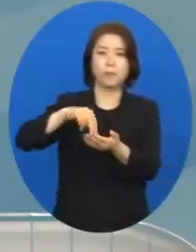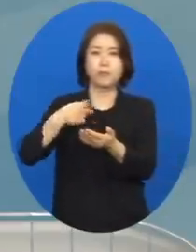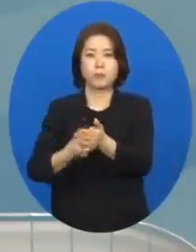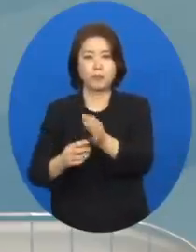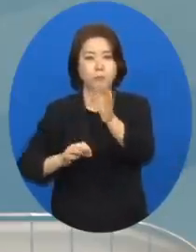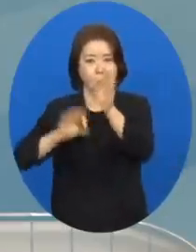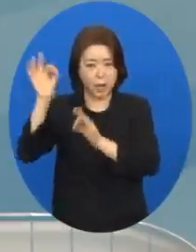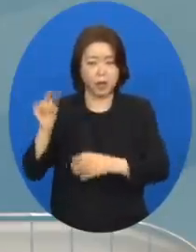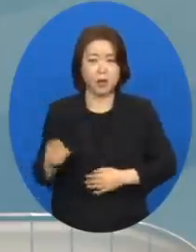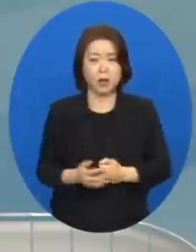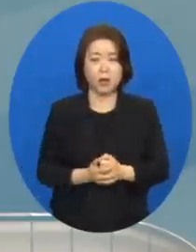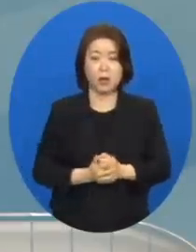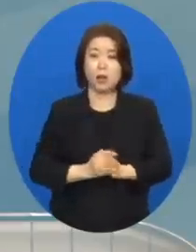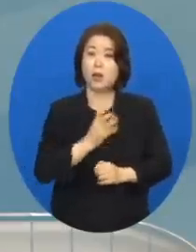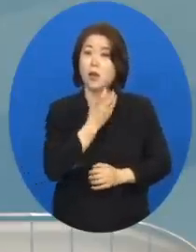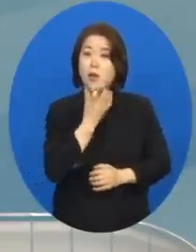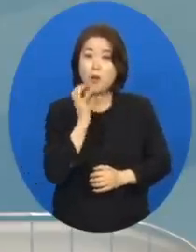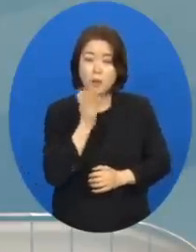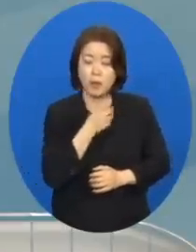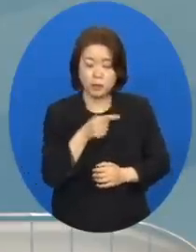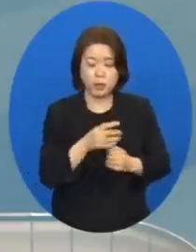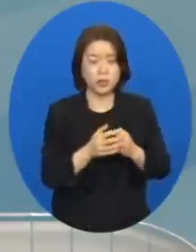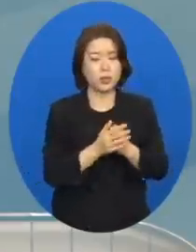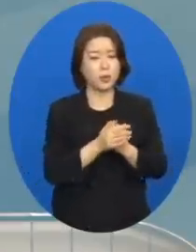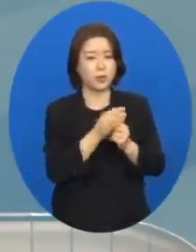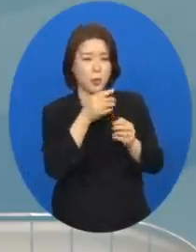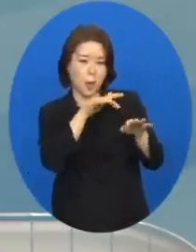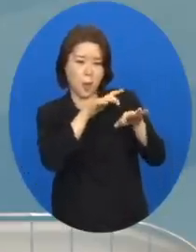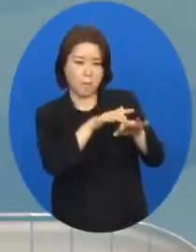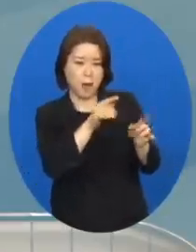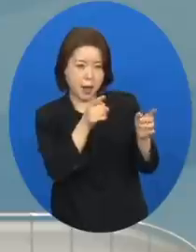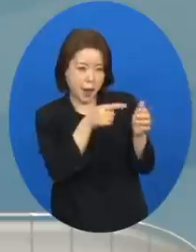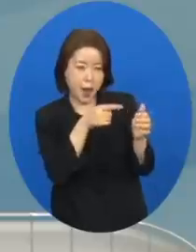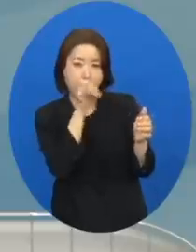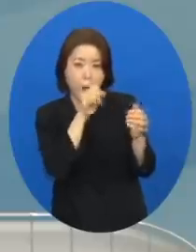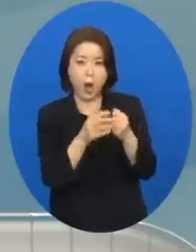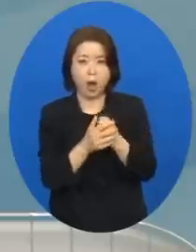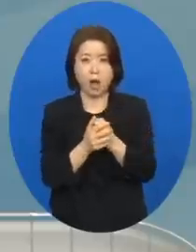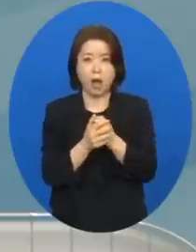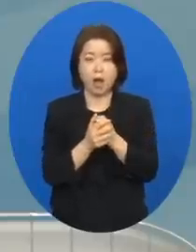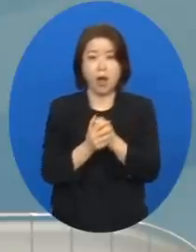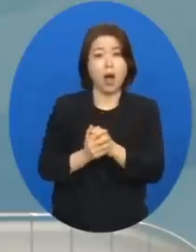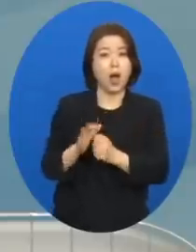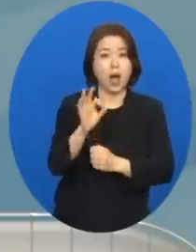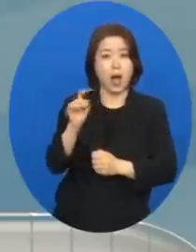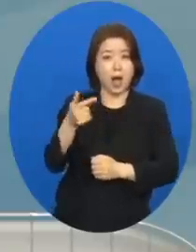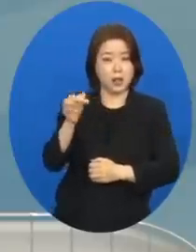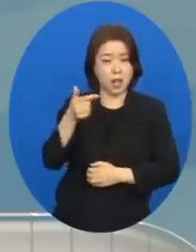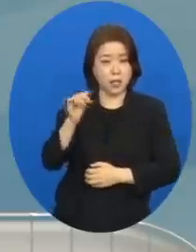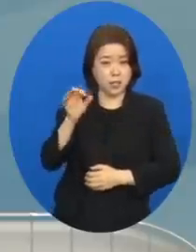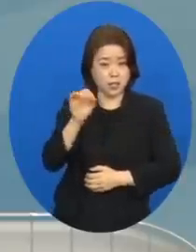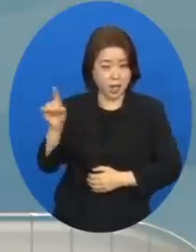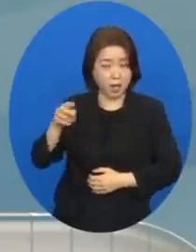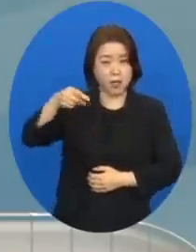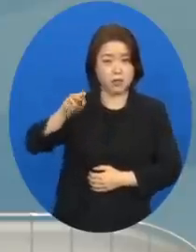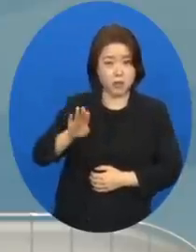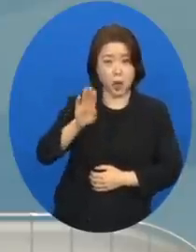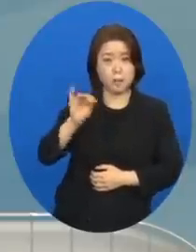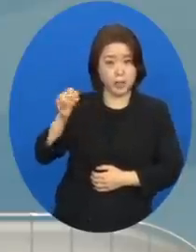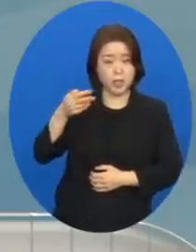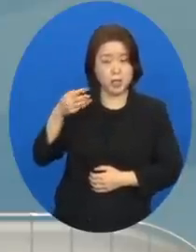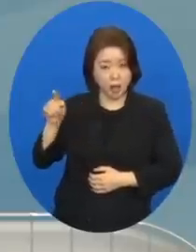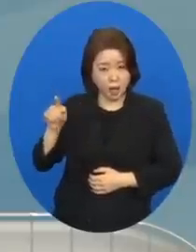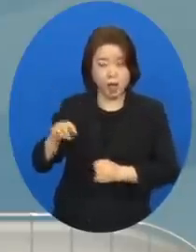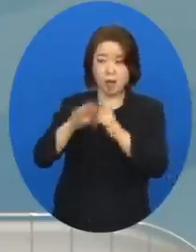베드로에게도 마귀가 그렇게 역사했고 가룟 유다에게도 아나니아와 삽비라에게도 마귀는